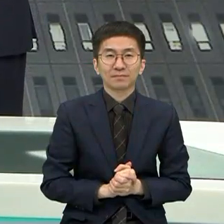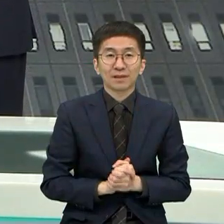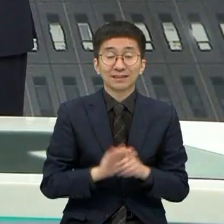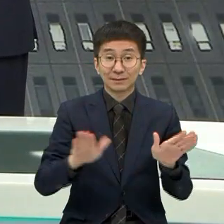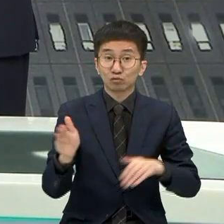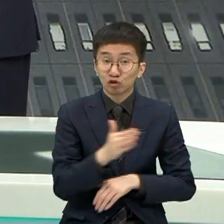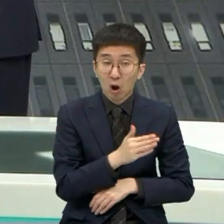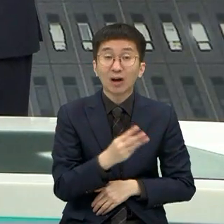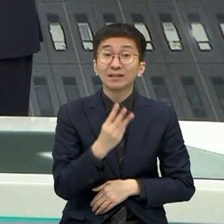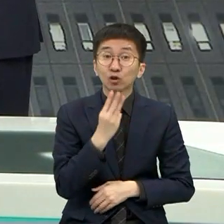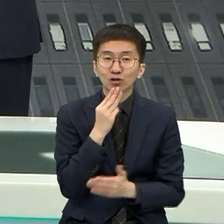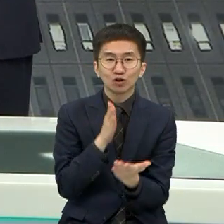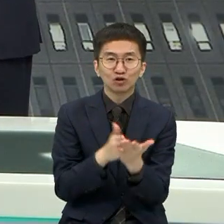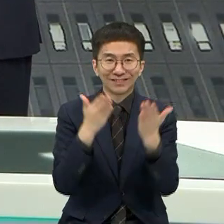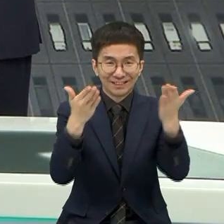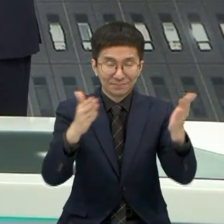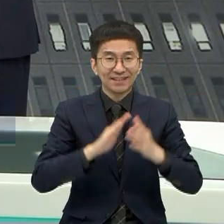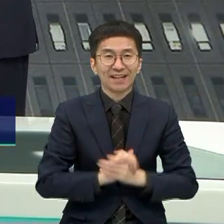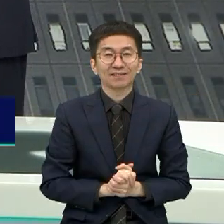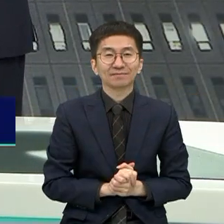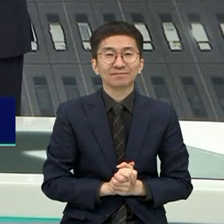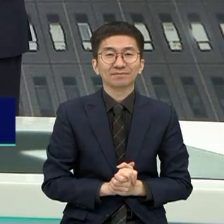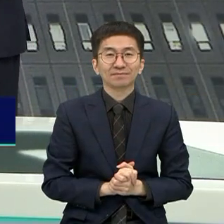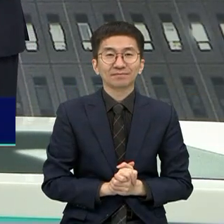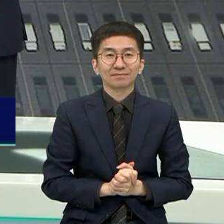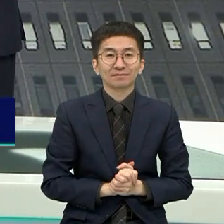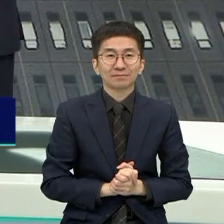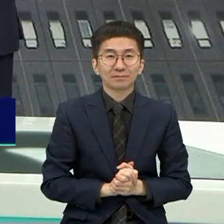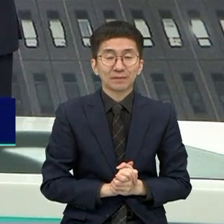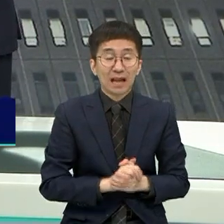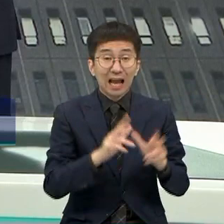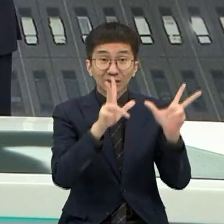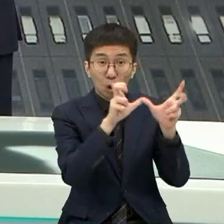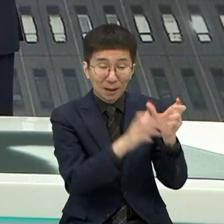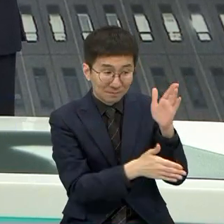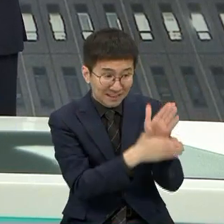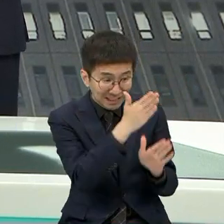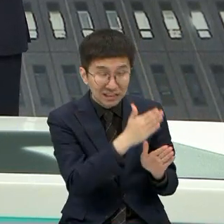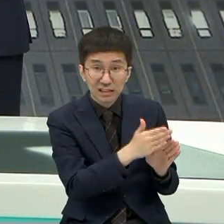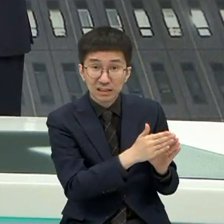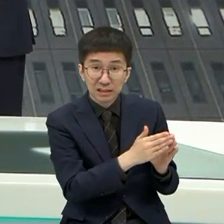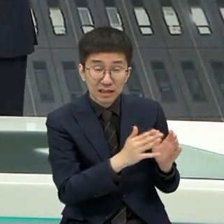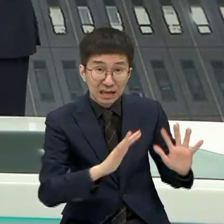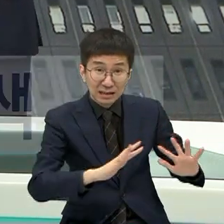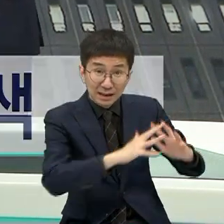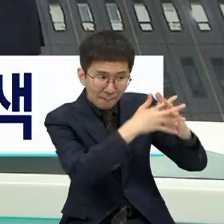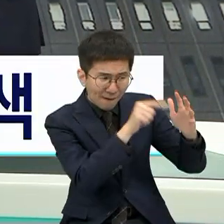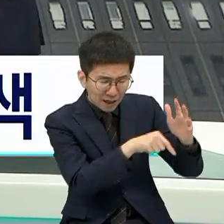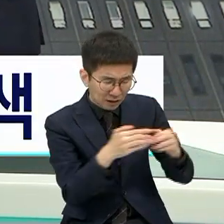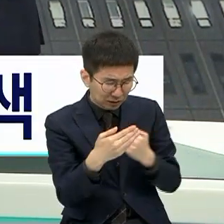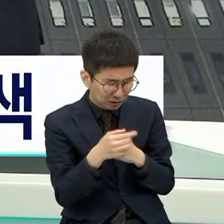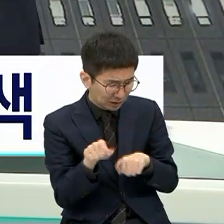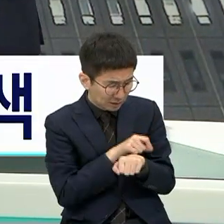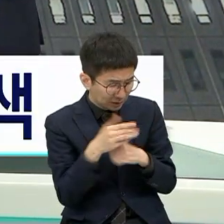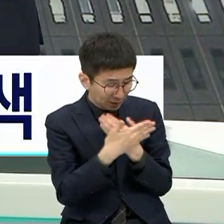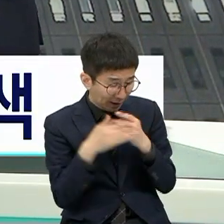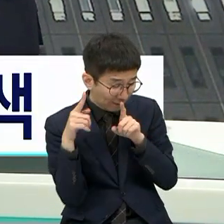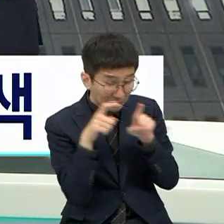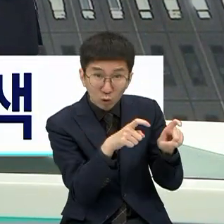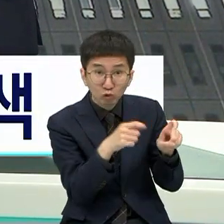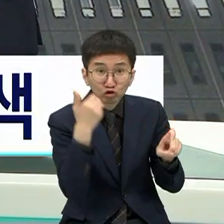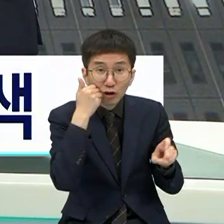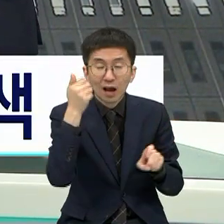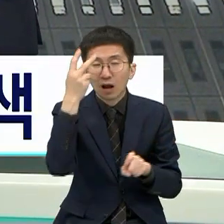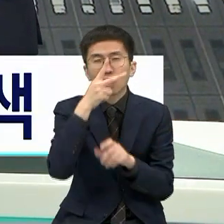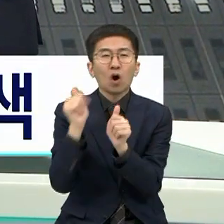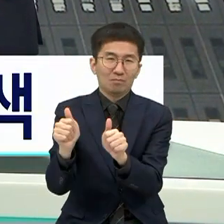4 지금부터는 서울에서 듀스 이어가겠습니다 대장동 개발 특혜 의혹을 수사하는 검찰이 유 동 규정은 성남